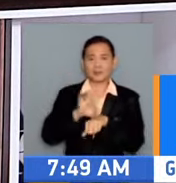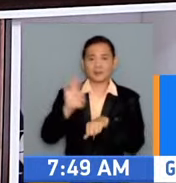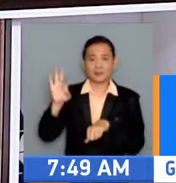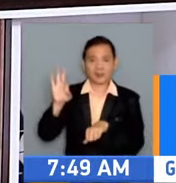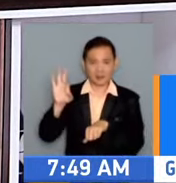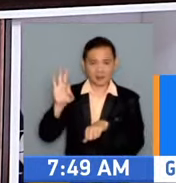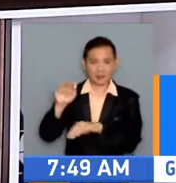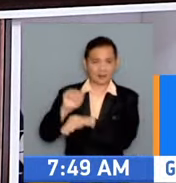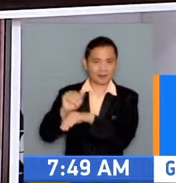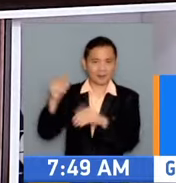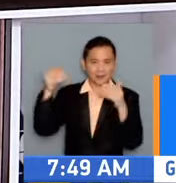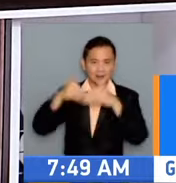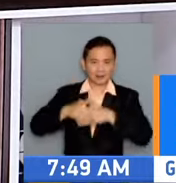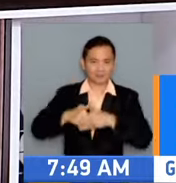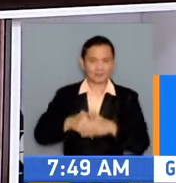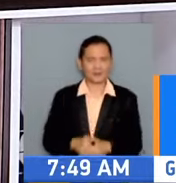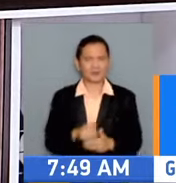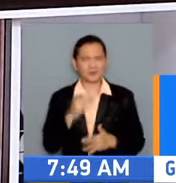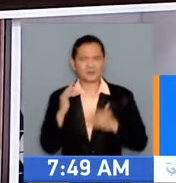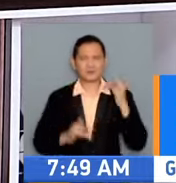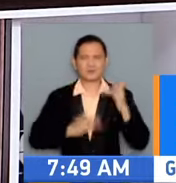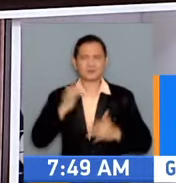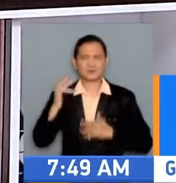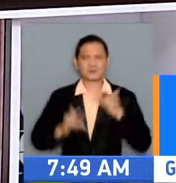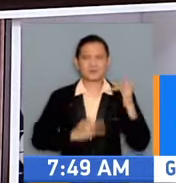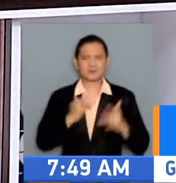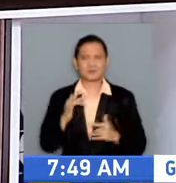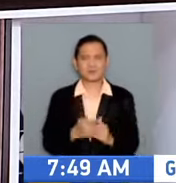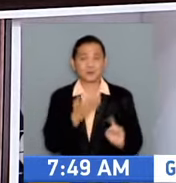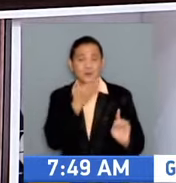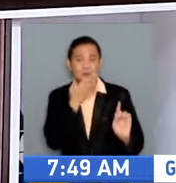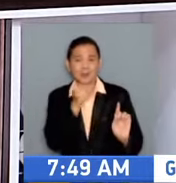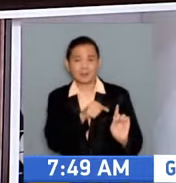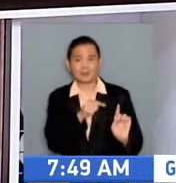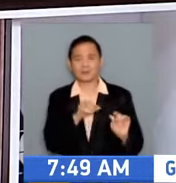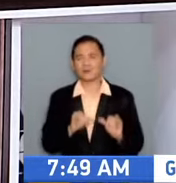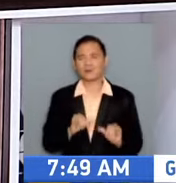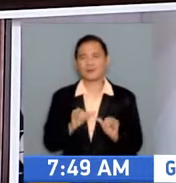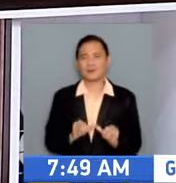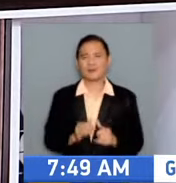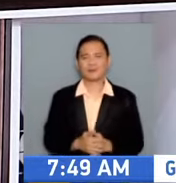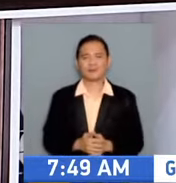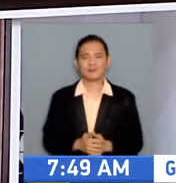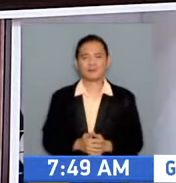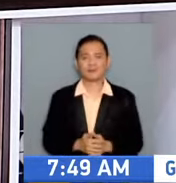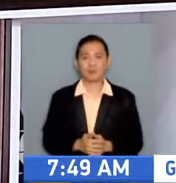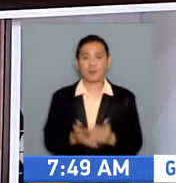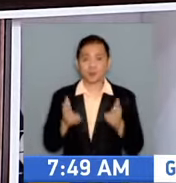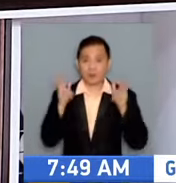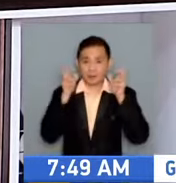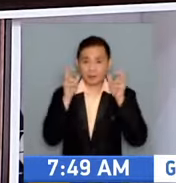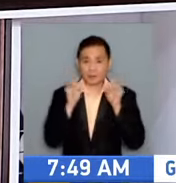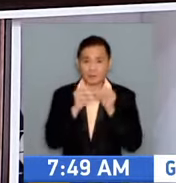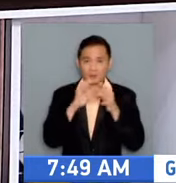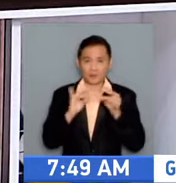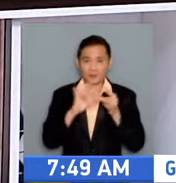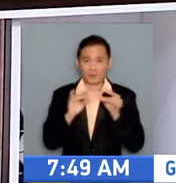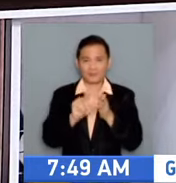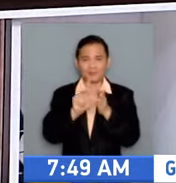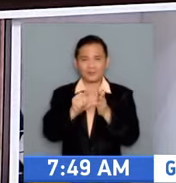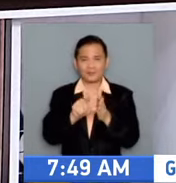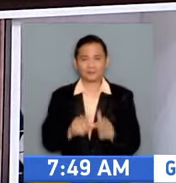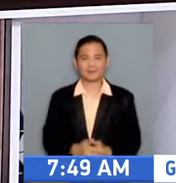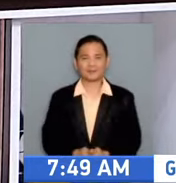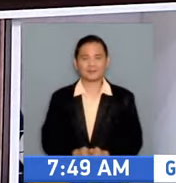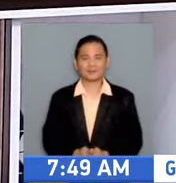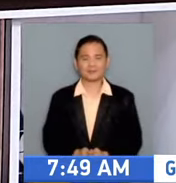Alright! Sobrang sweet ni Miss Vicky. Tuloy natin yung kwentuhan natin. At saka may gusto kong marinig about Miss Vicky. Ay, abangan nila yan. Sa kwento mo pa lang, parang gusto